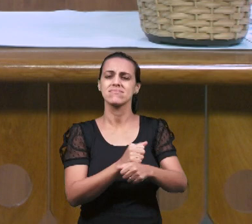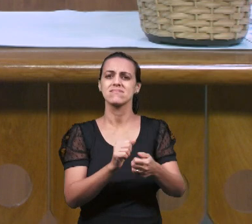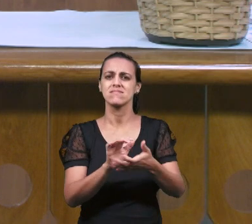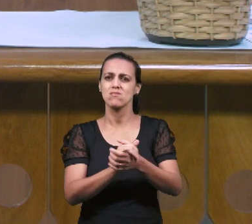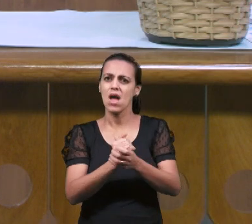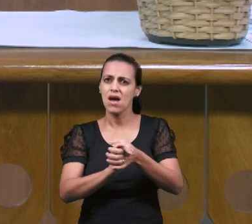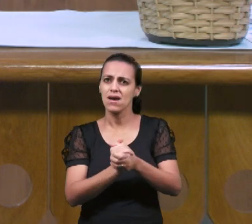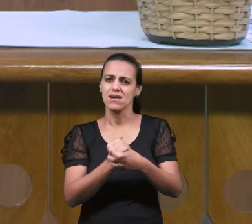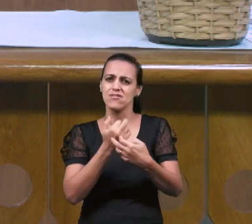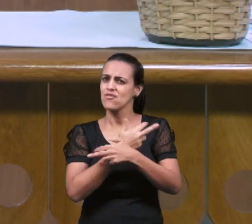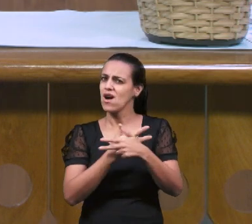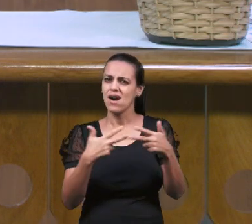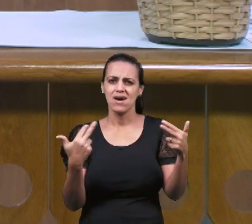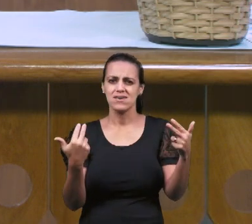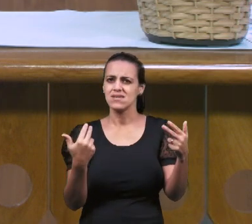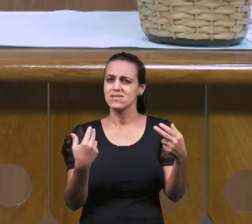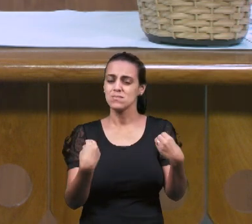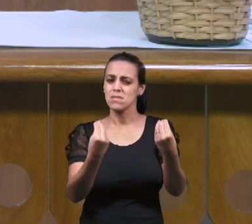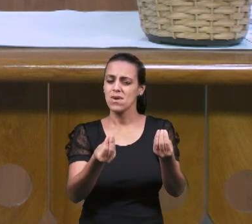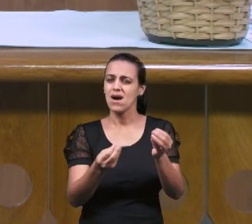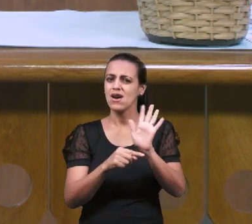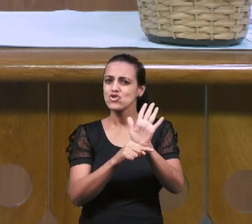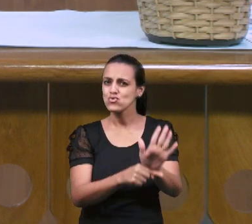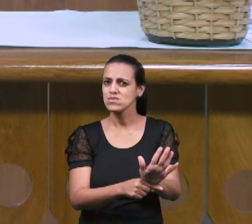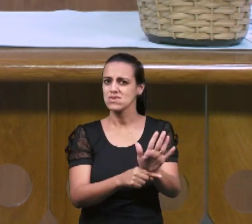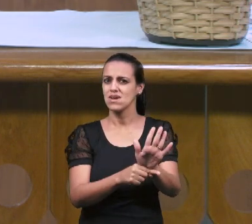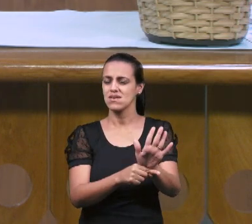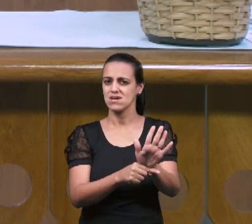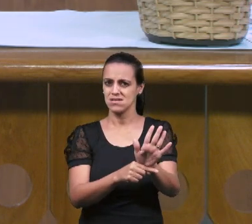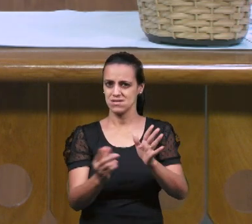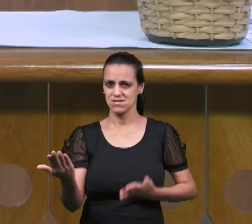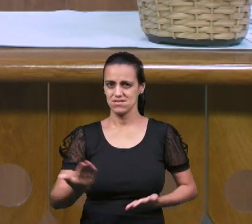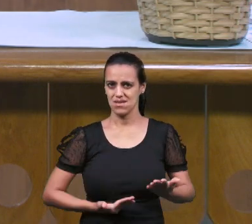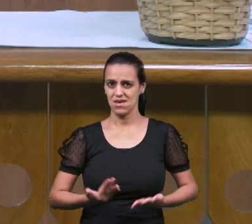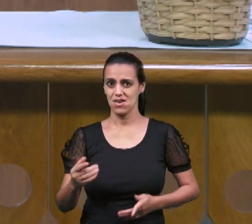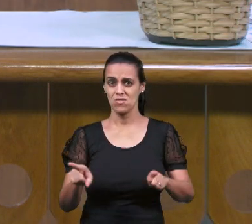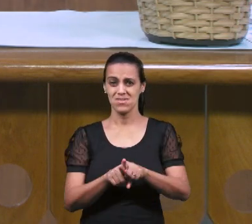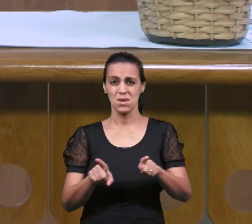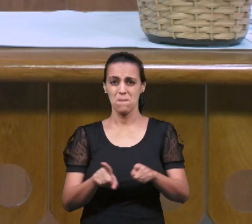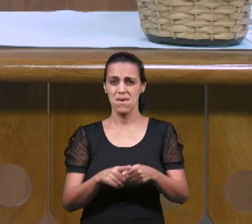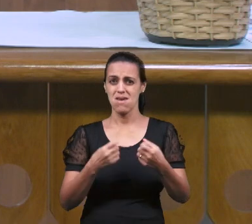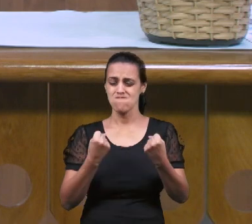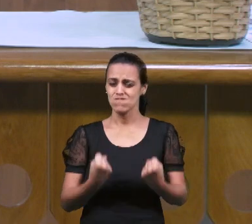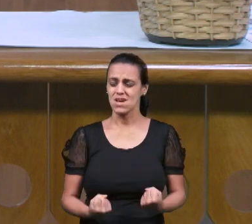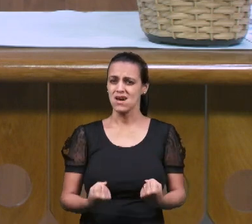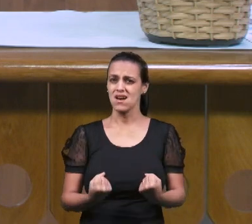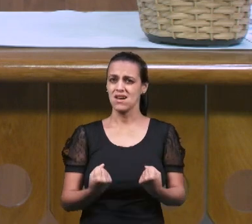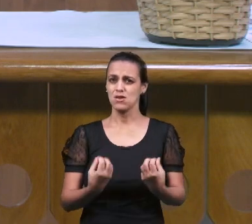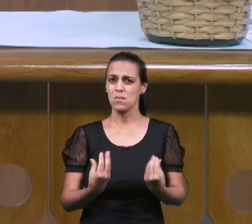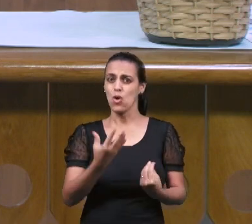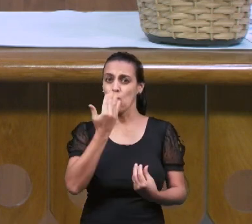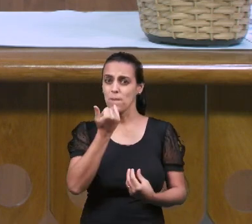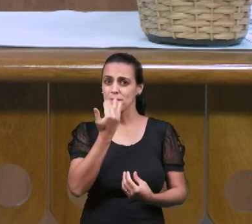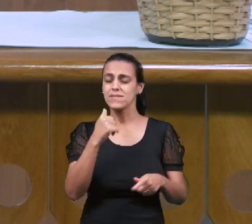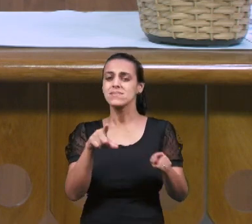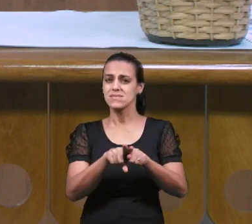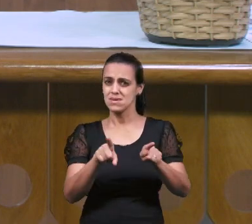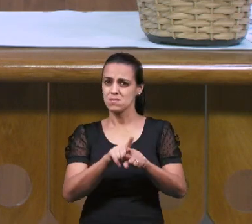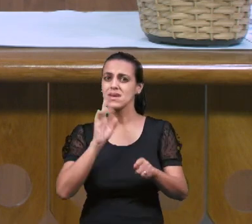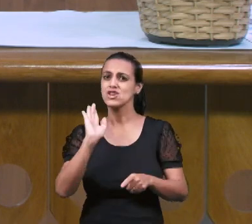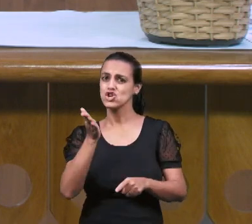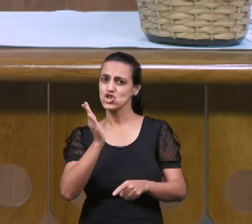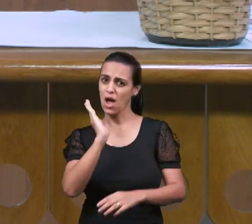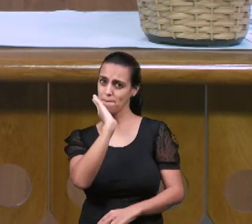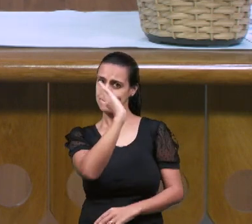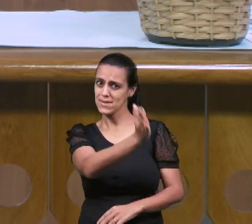d'hygiène personnelle, sont envoyés pour répondre aux besoins de nos frères et sœurs de cette région. Une tonne d'aliments est